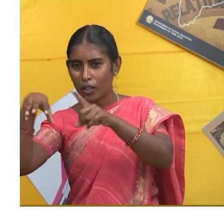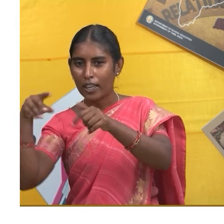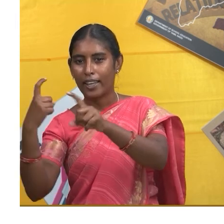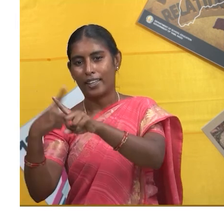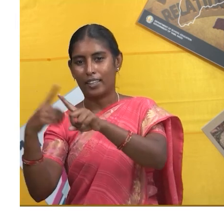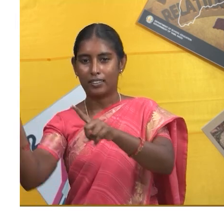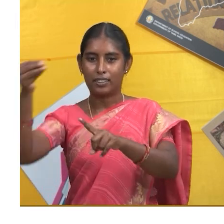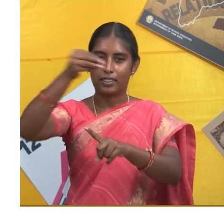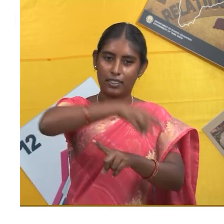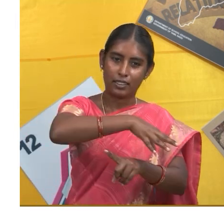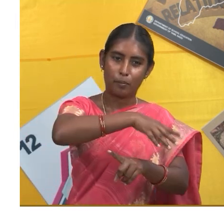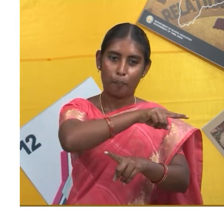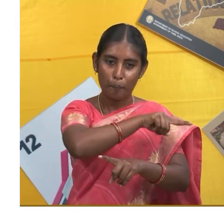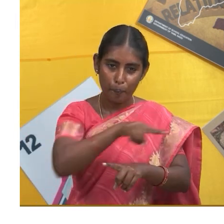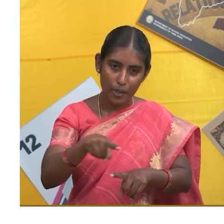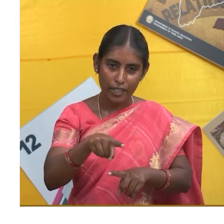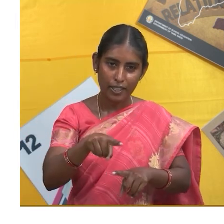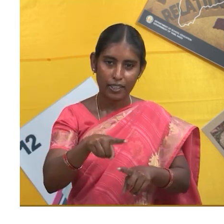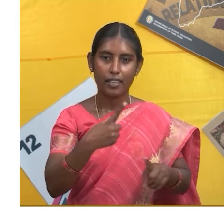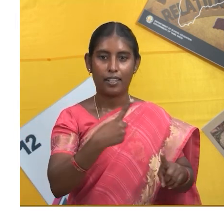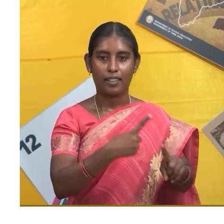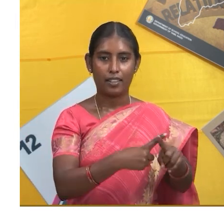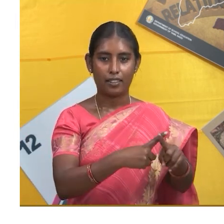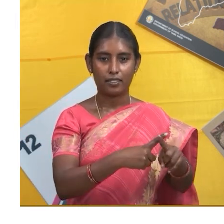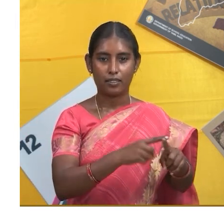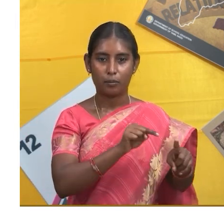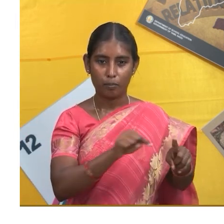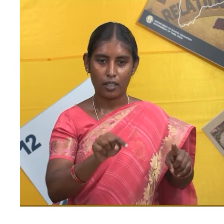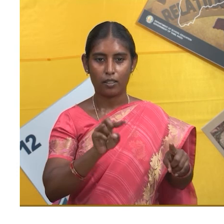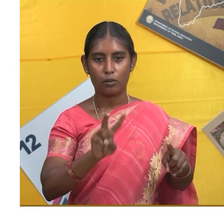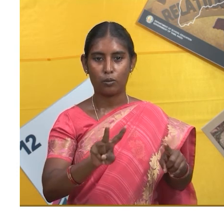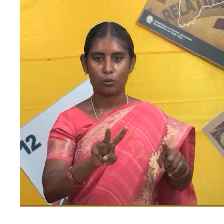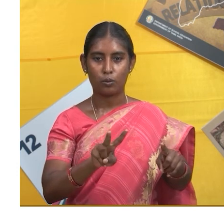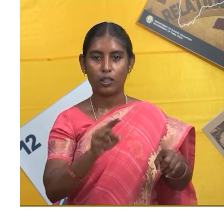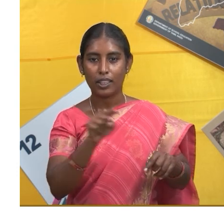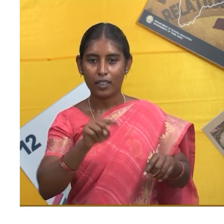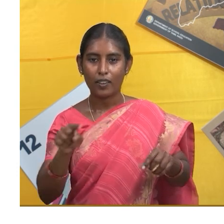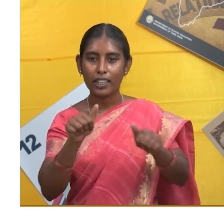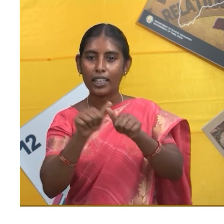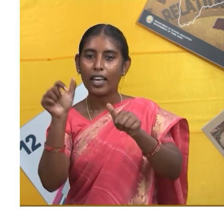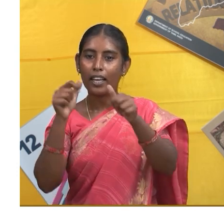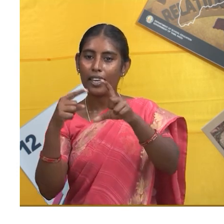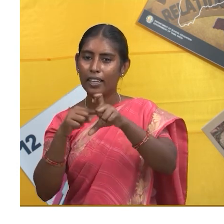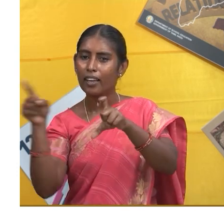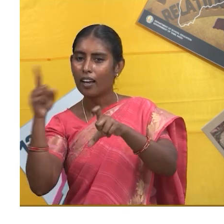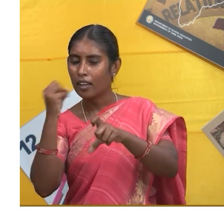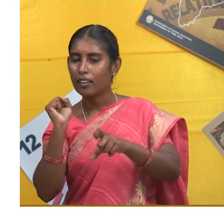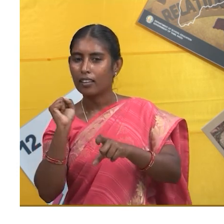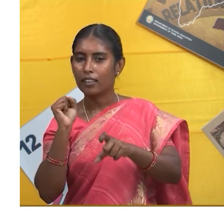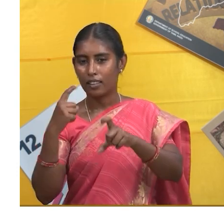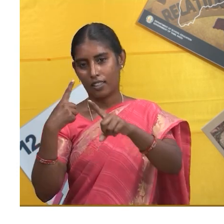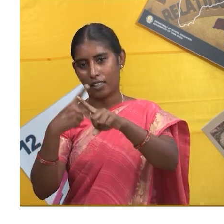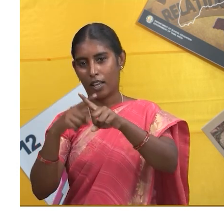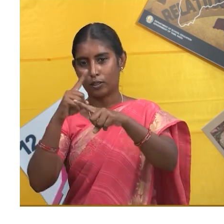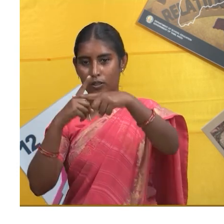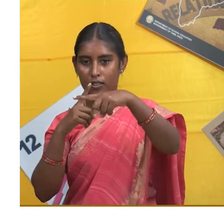வெற்றைெற போ நடம் நடம்மம் wärப்டியுக்கு பை